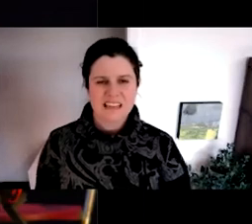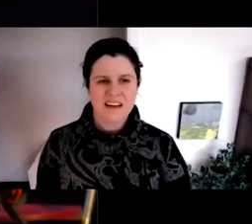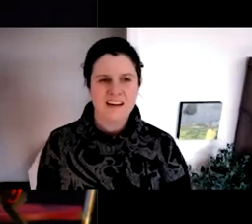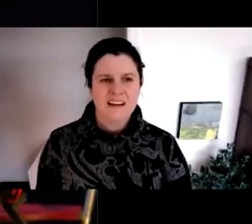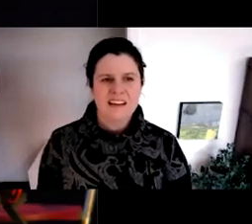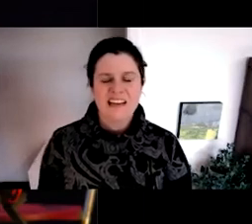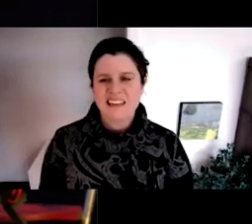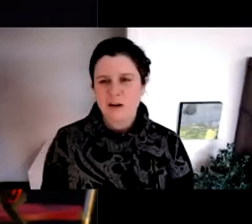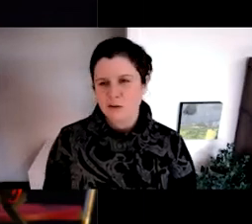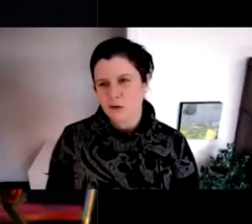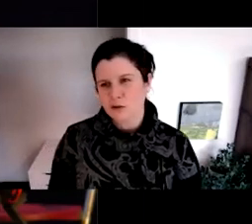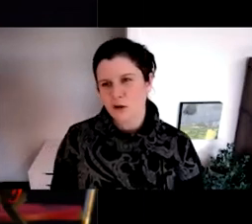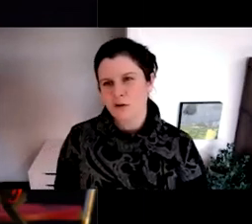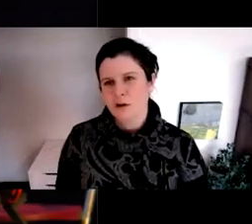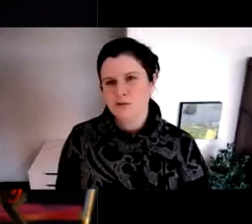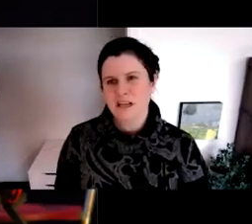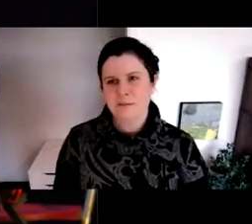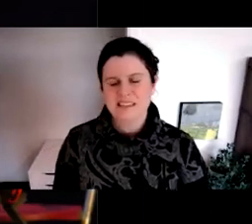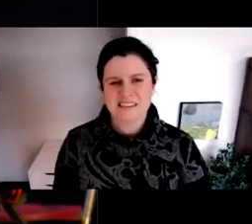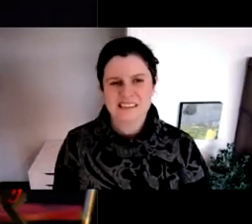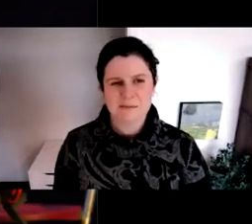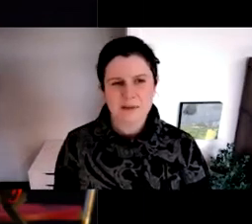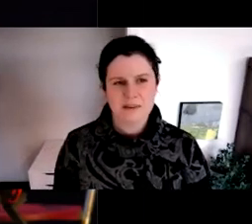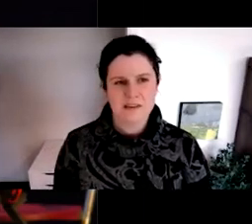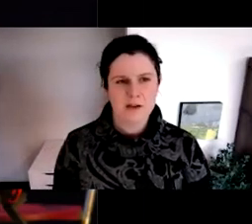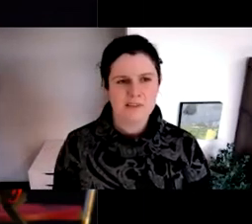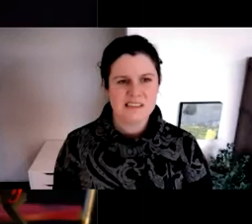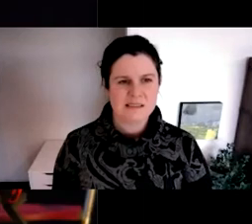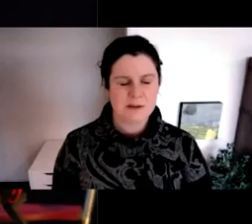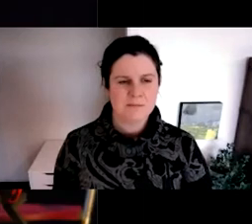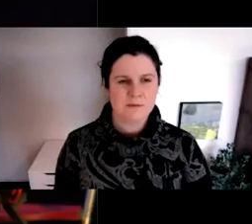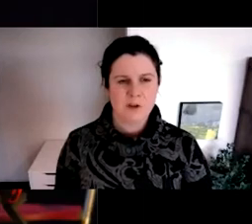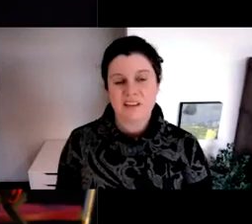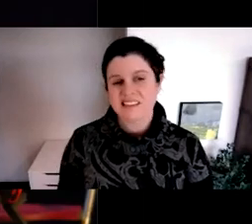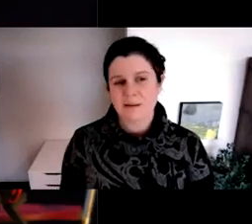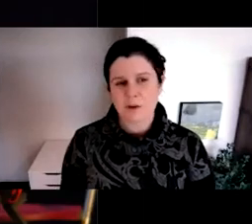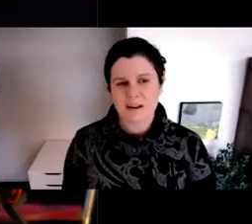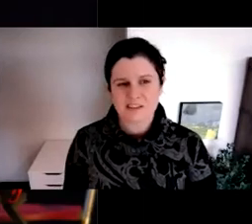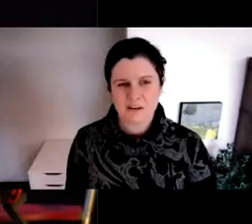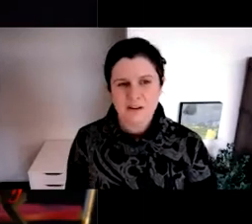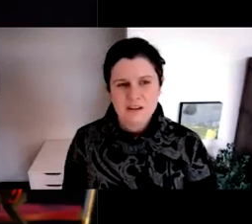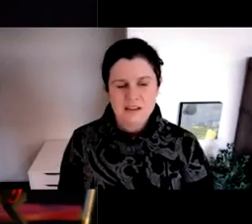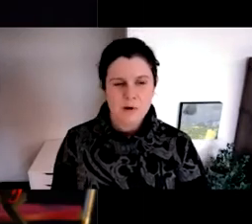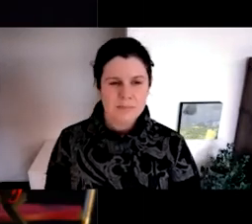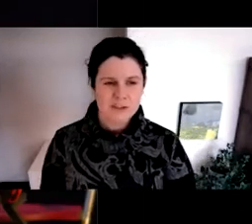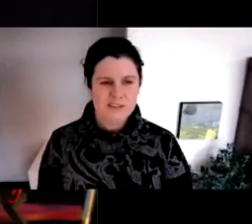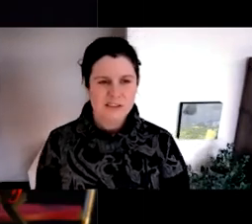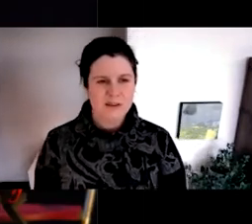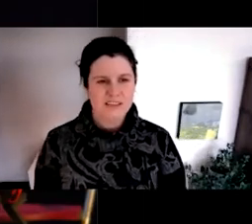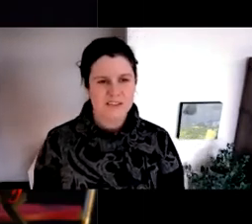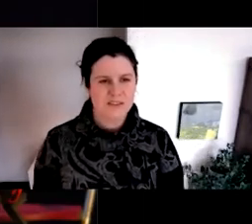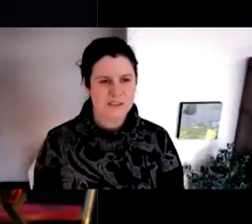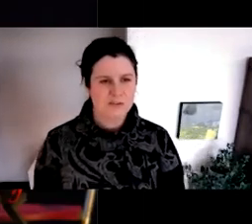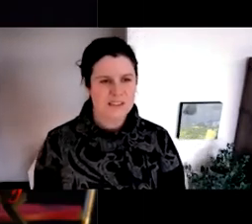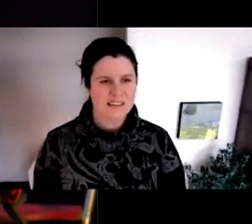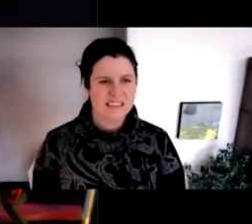capacitaire et la déconstruction du capacitisme et de l'audisme donc des systèmes de pression qui portent préjudice